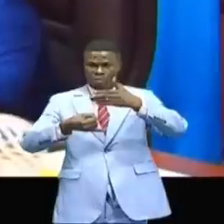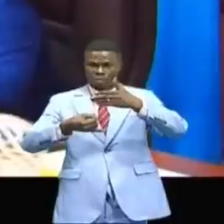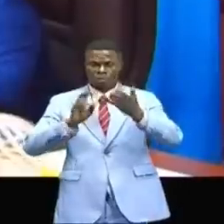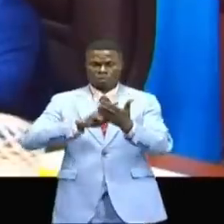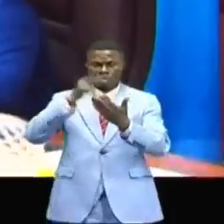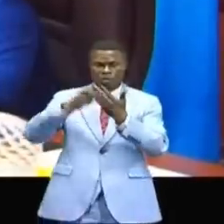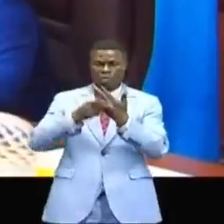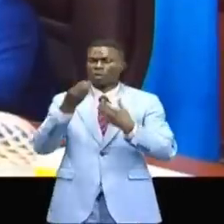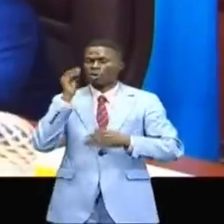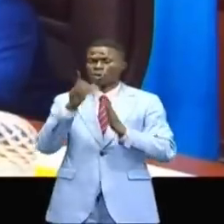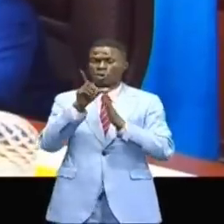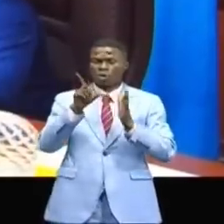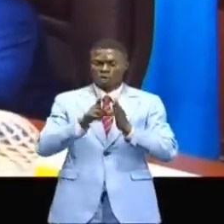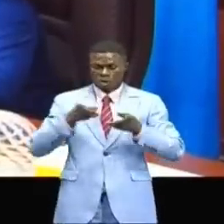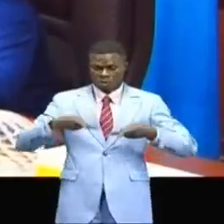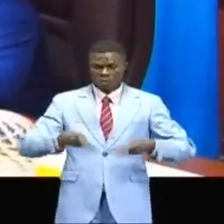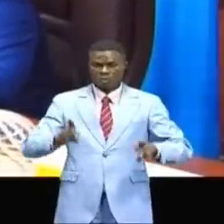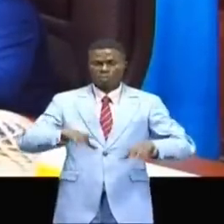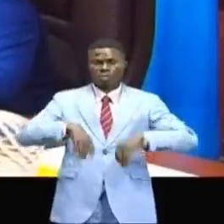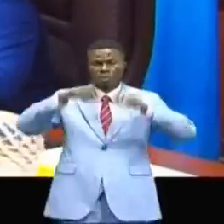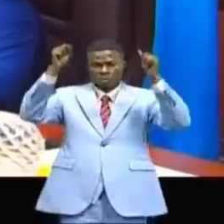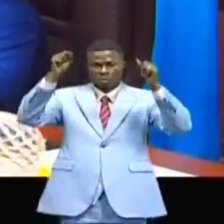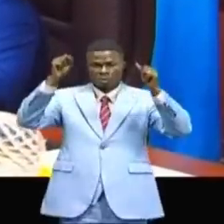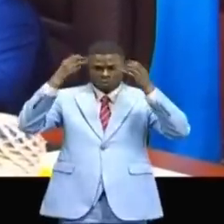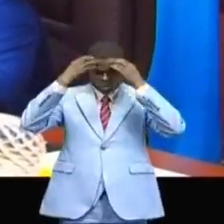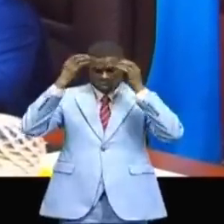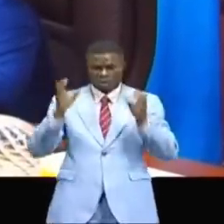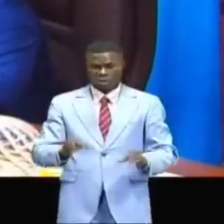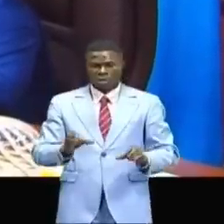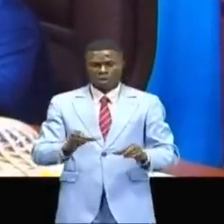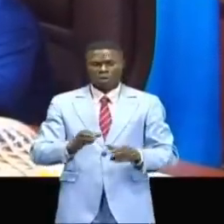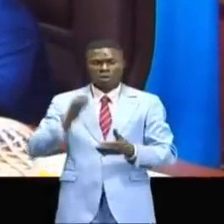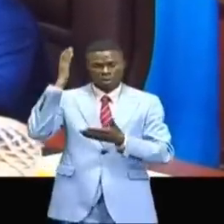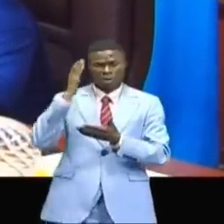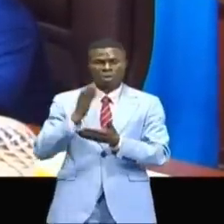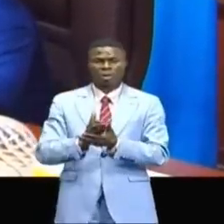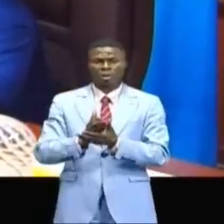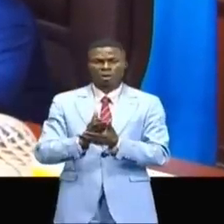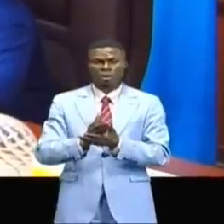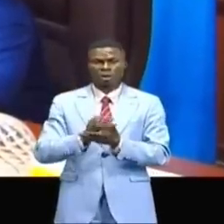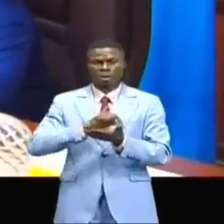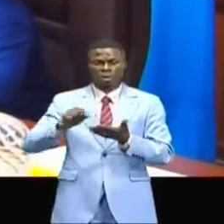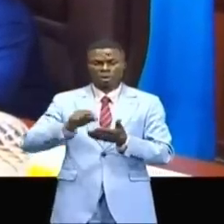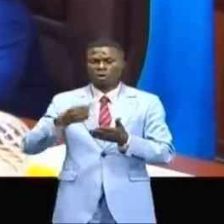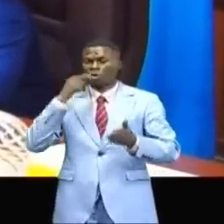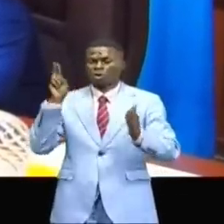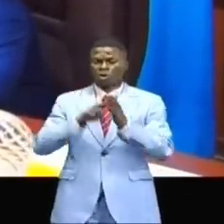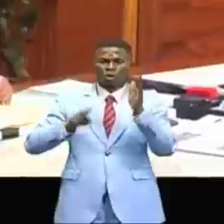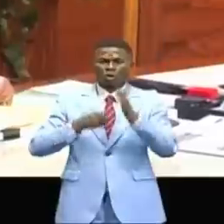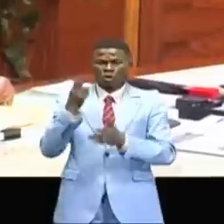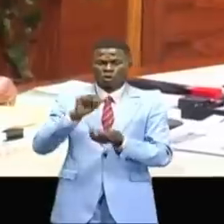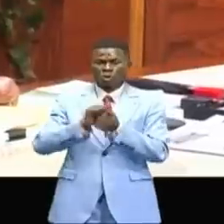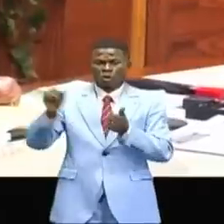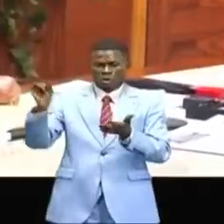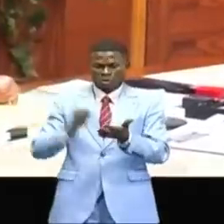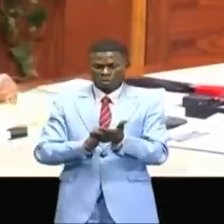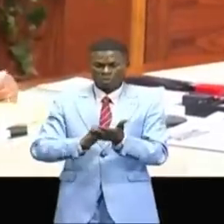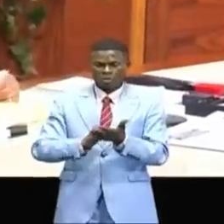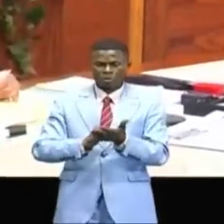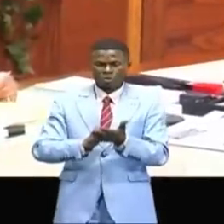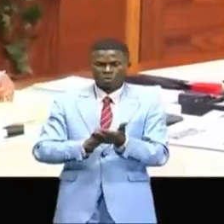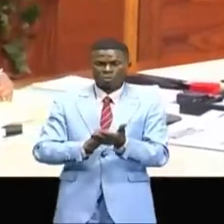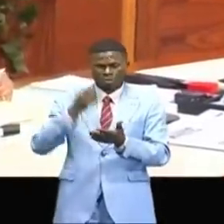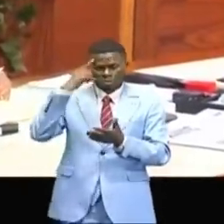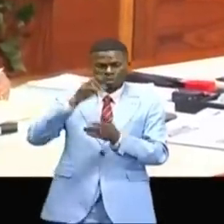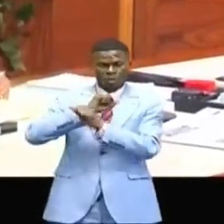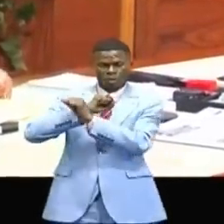projet d'ordonnance-loi autorisant la ratification de la convention pour l'élimination de la double imposition en matière d'impôts sur le revenu et pour